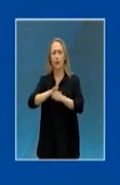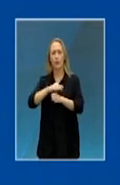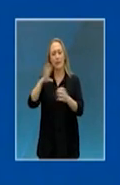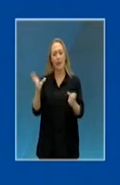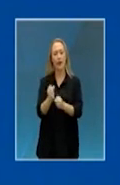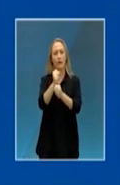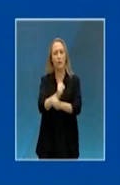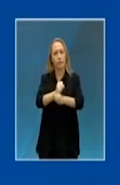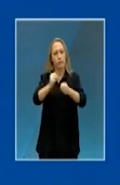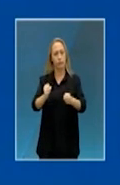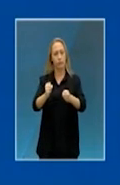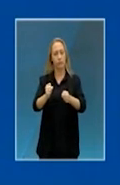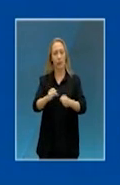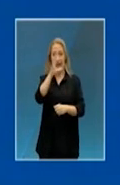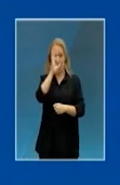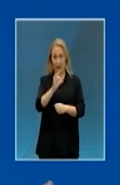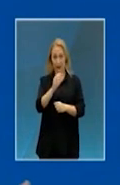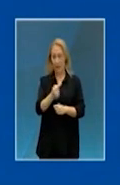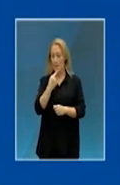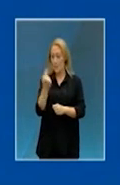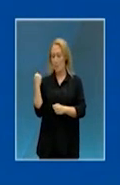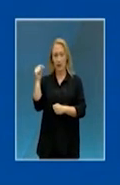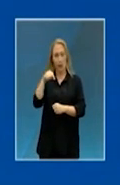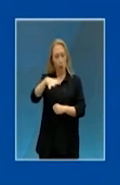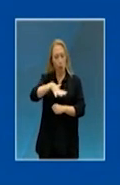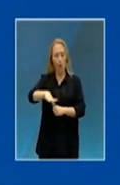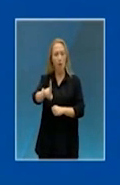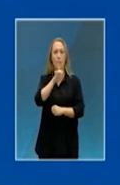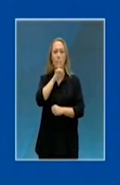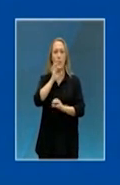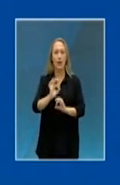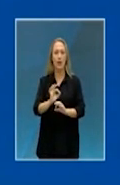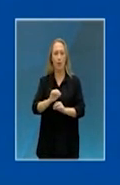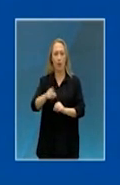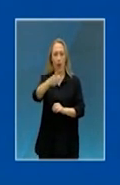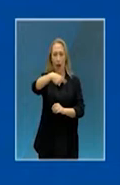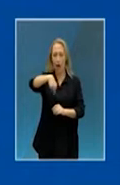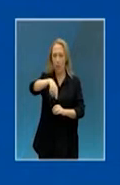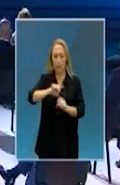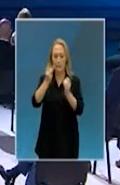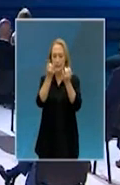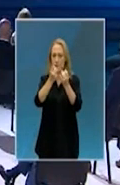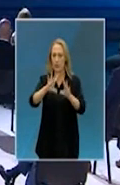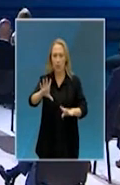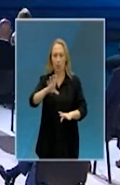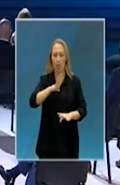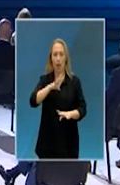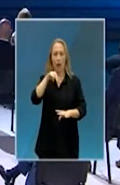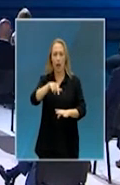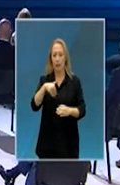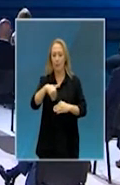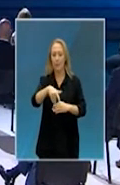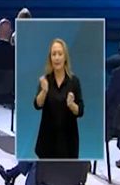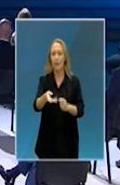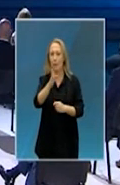φρένο στις διαπεριφερειακές μετακινήσεις εν ώψη του Πάσχα, έβαλε ο Πρωθυπουργός Κυριάκος Μητσοτάκης στο σημερινό του